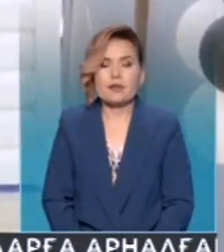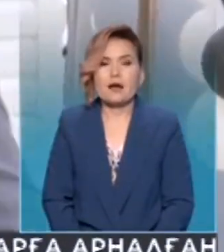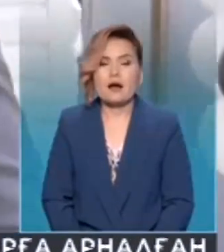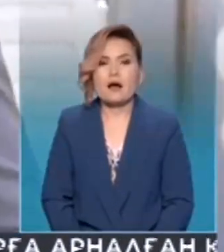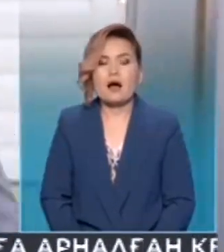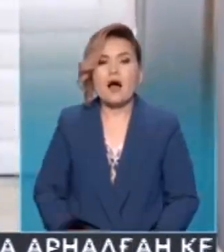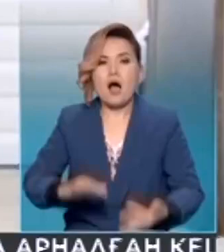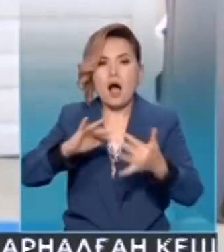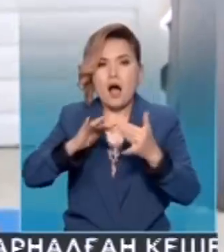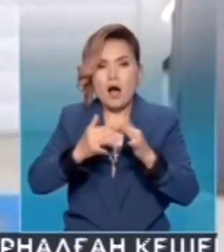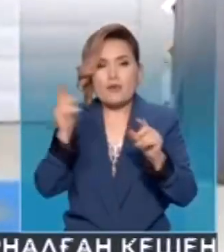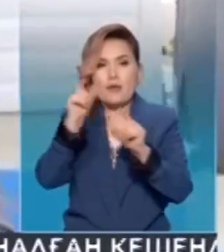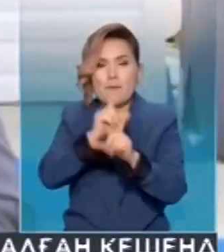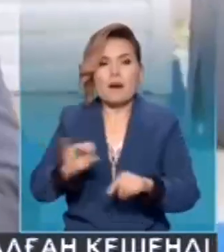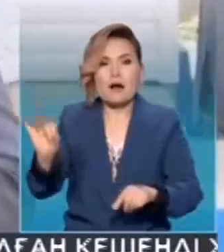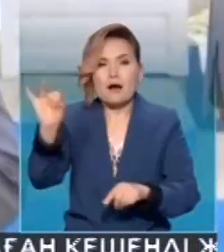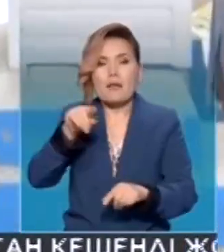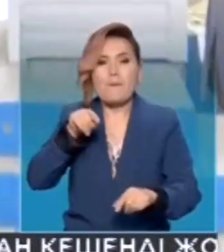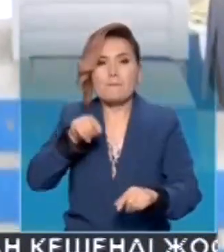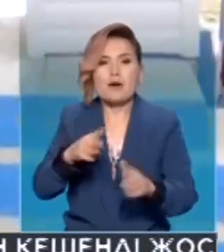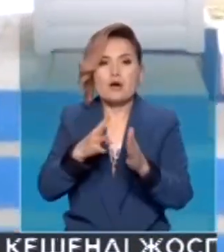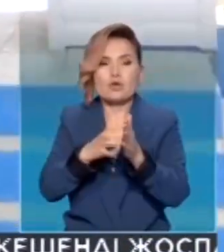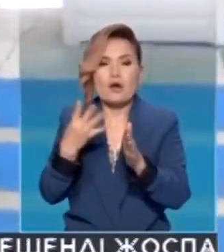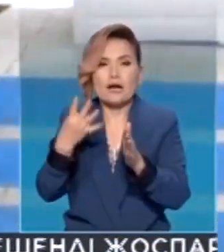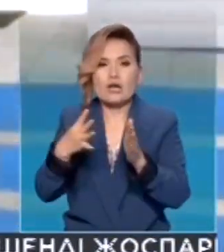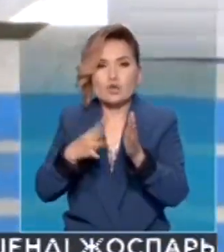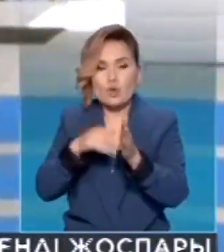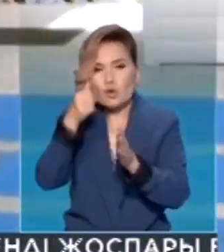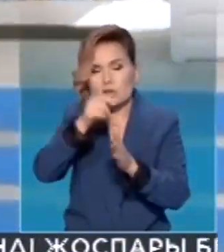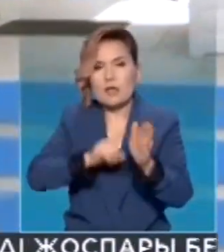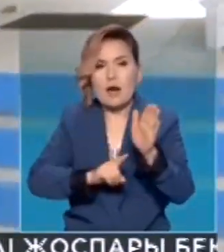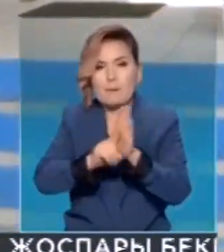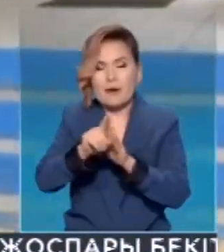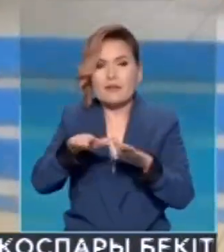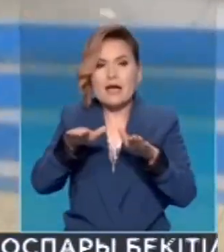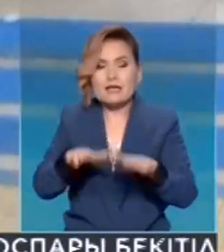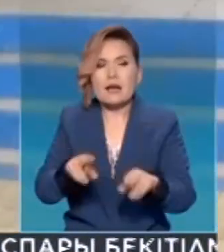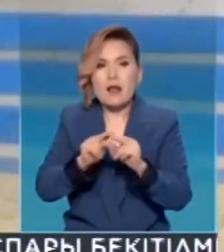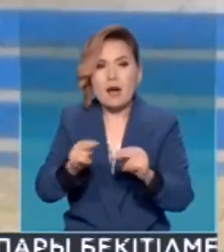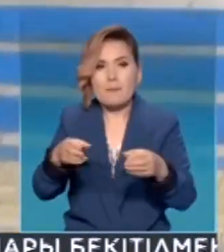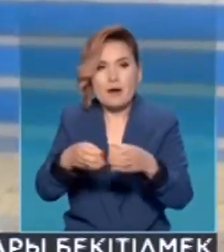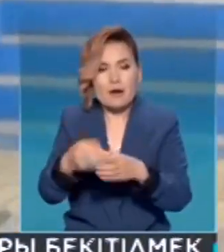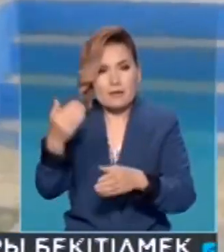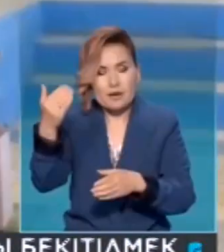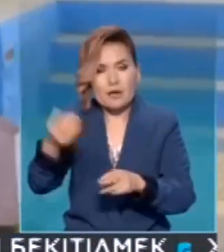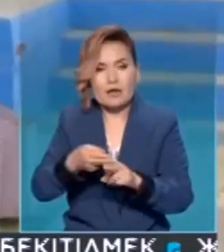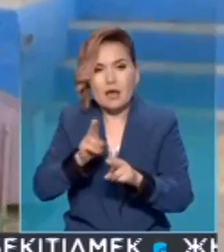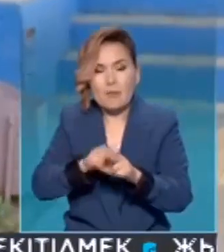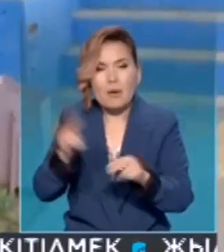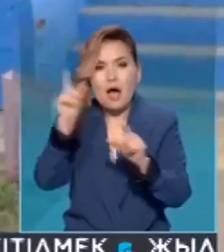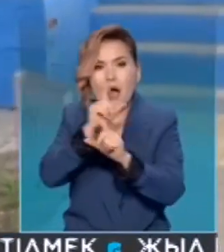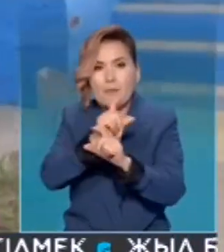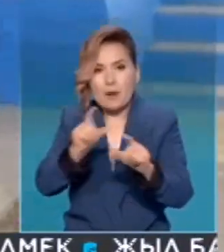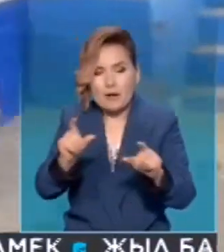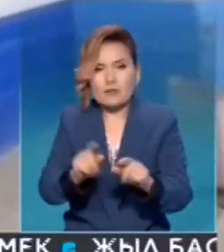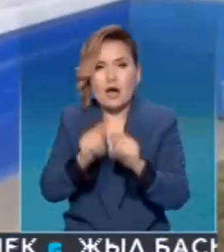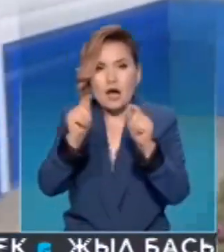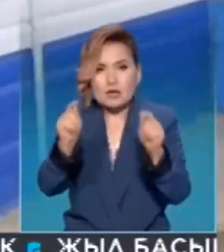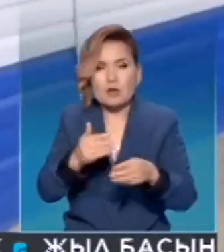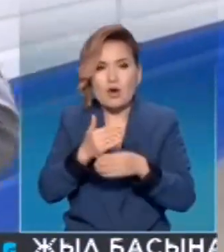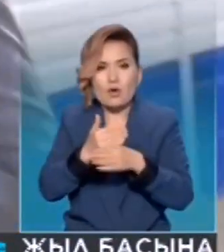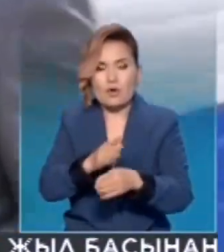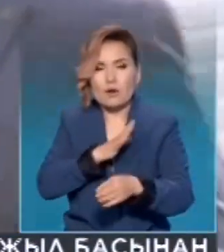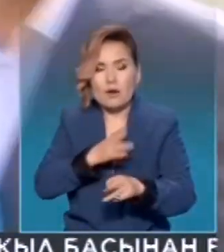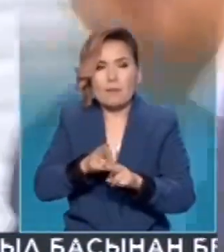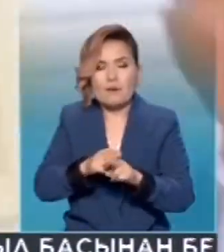Алтындала ауылындағы мектептің тарихы 1949 жылдан басталады. Сол жылы жергілікті педагог Қадыр Кәрімұлы білім ошағының іргетасын қалаған. Ал